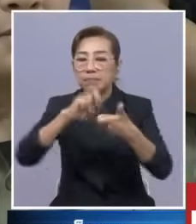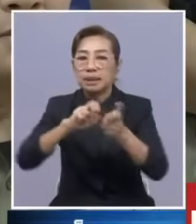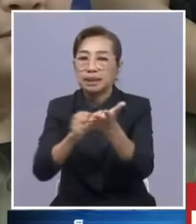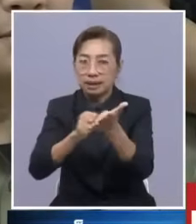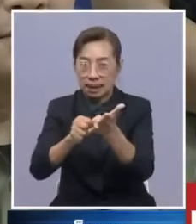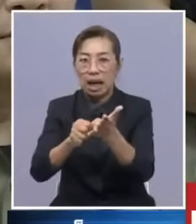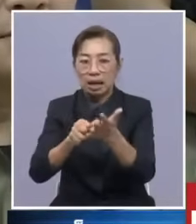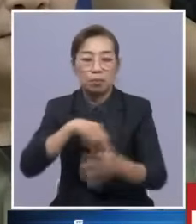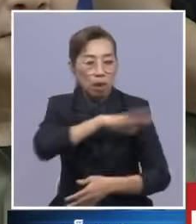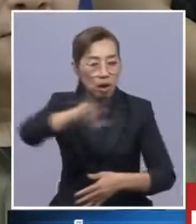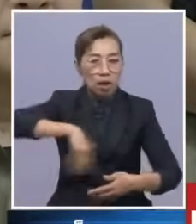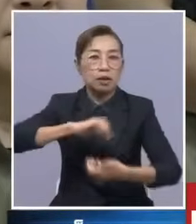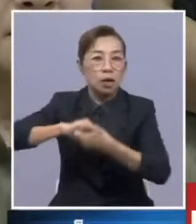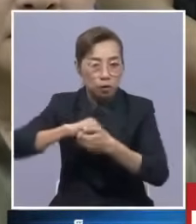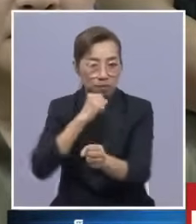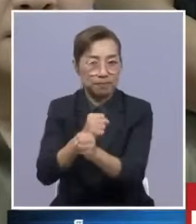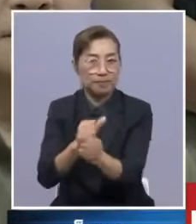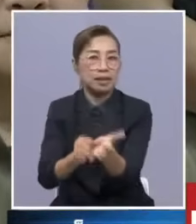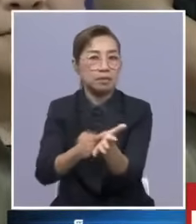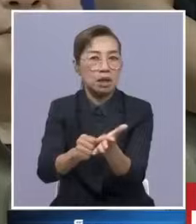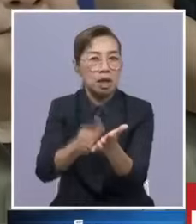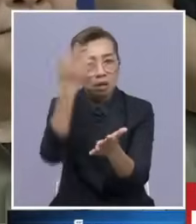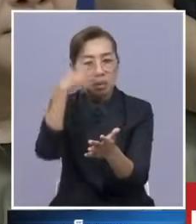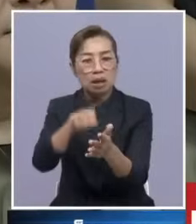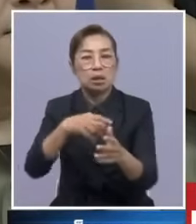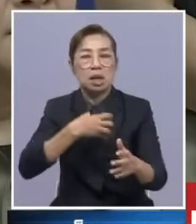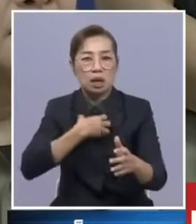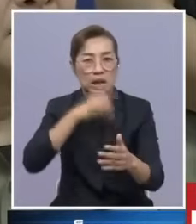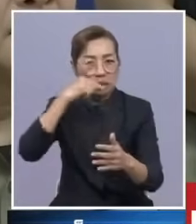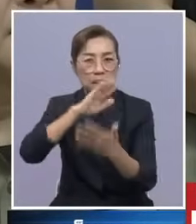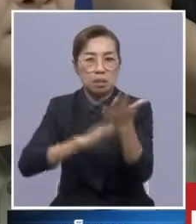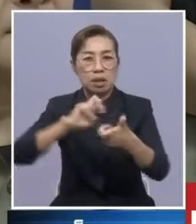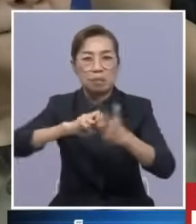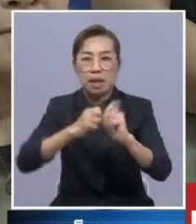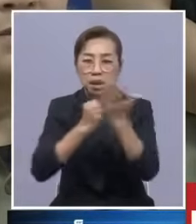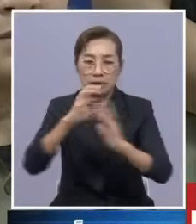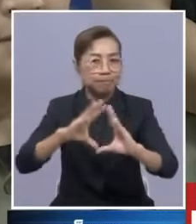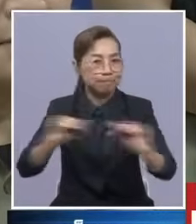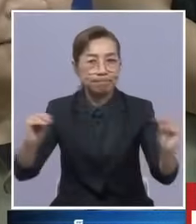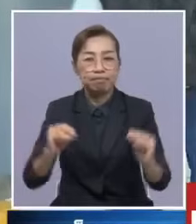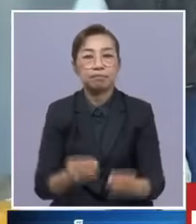เสพติดนะครับเพื่อให้ปัญหานี้หมดสิ้นไปจากแผ่นดิน